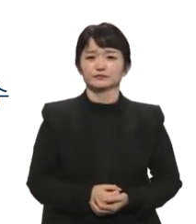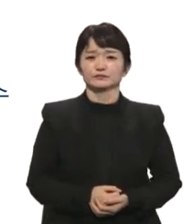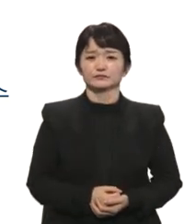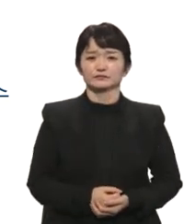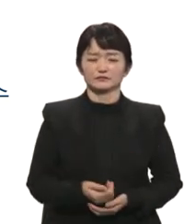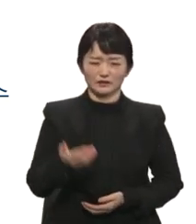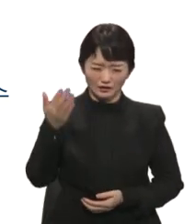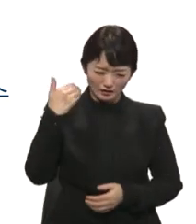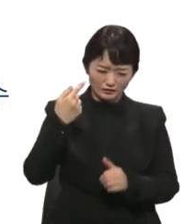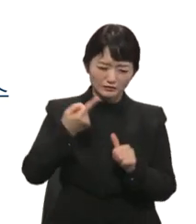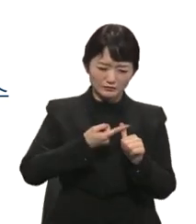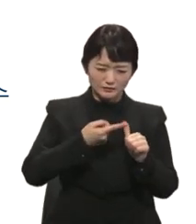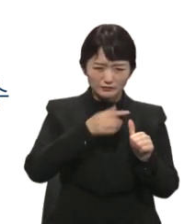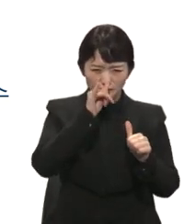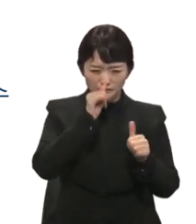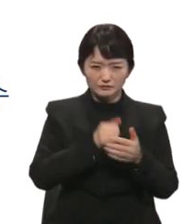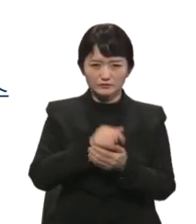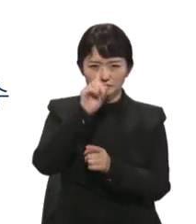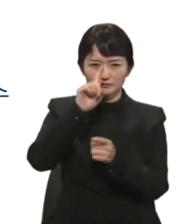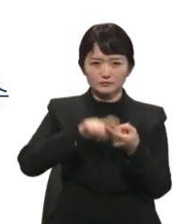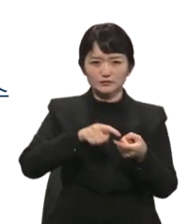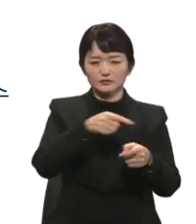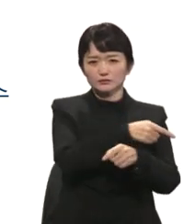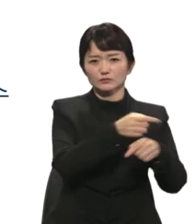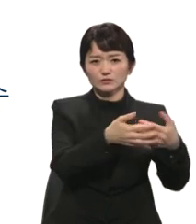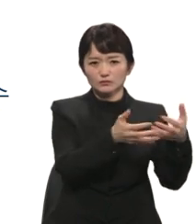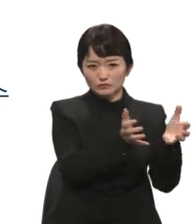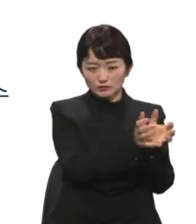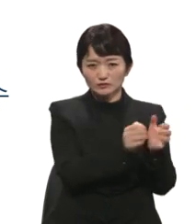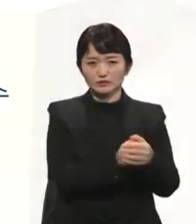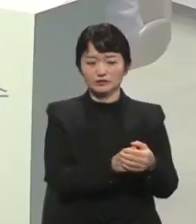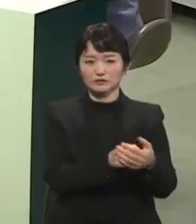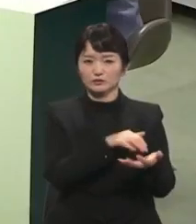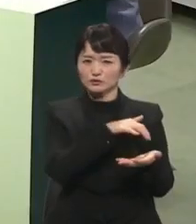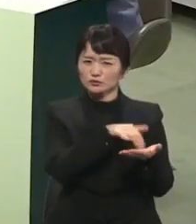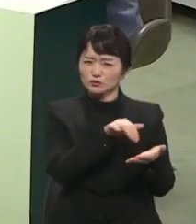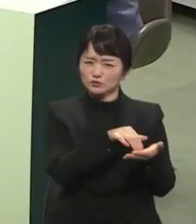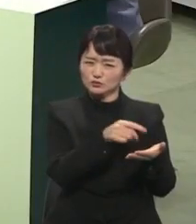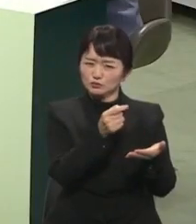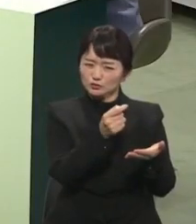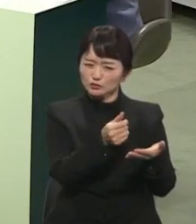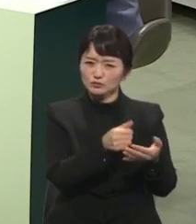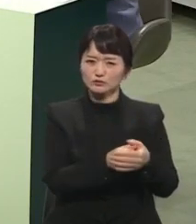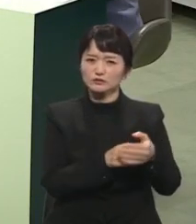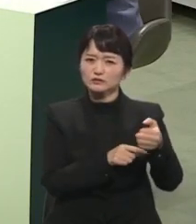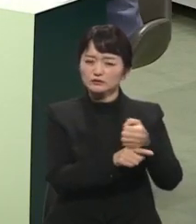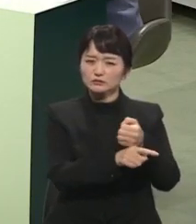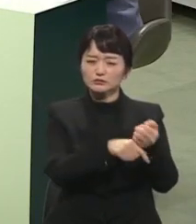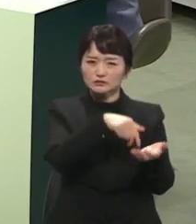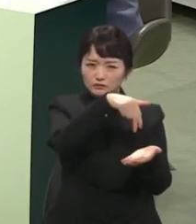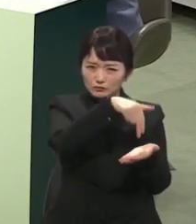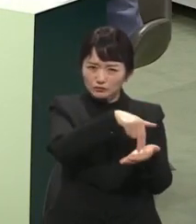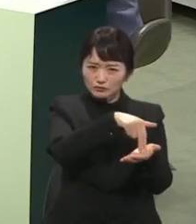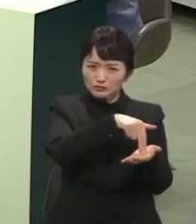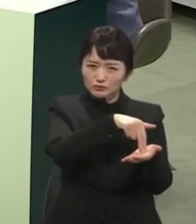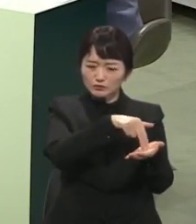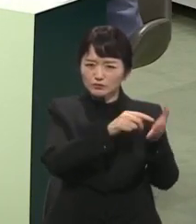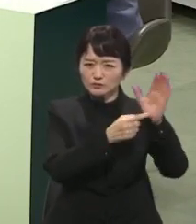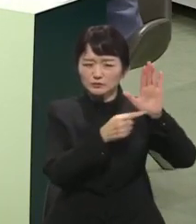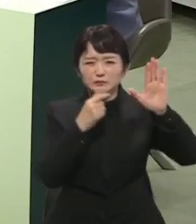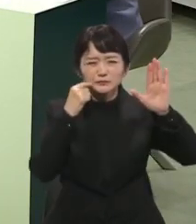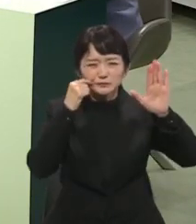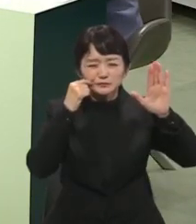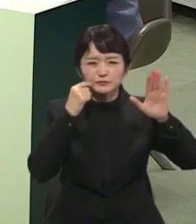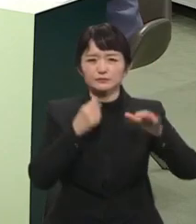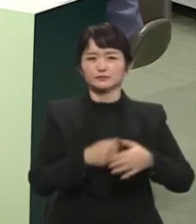계속 나오고 있지만 민주당 비명 사실 어떤 세력으로서 아니면 어떤 명분을 가진 집단으로서 목소리를 내지 못하고 있는 것도 좀 현실인 거